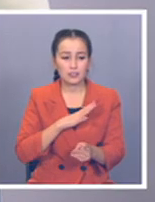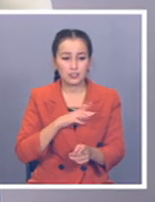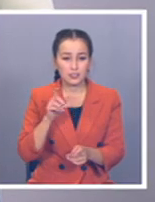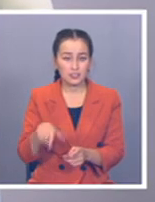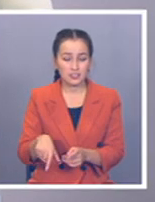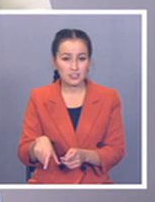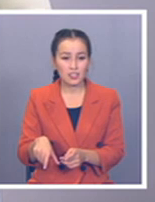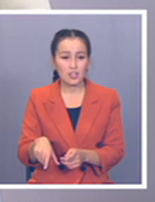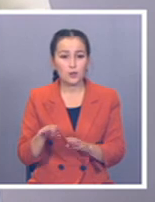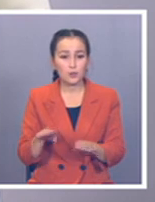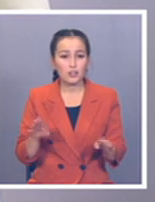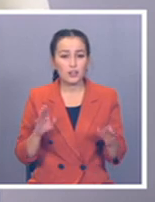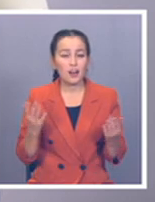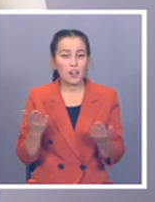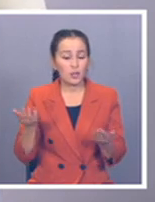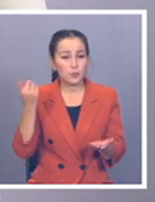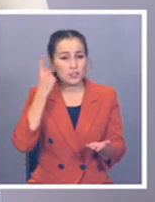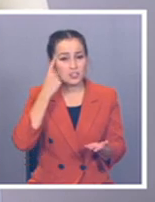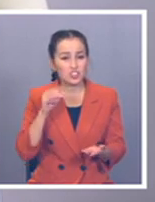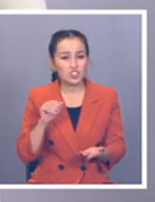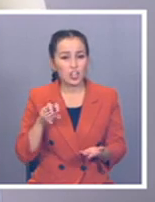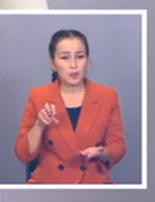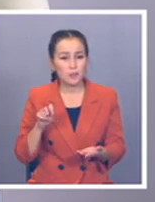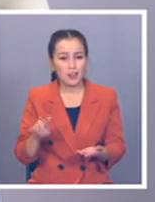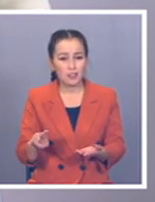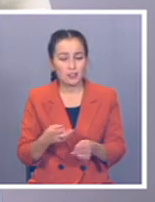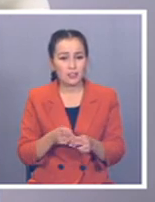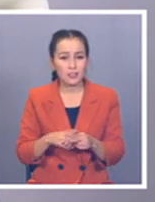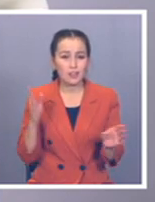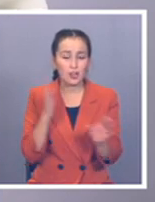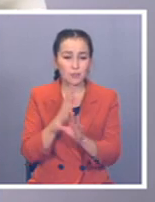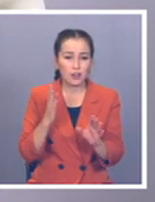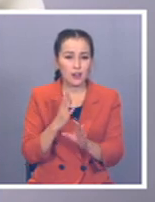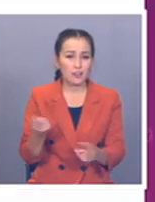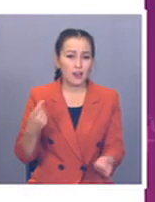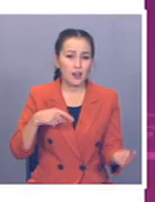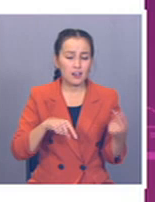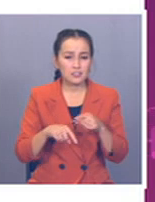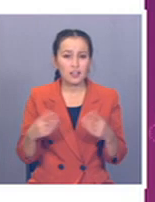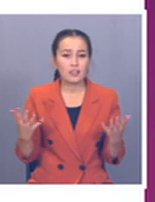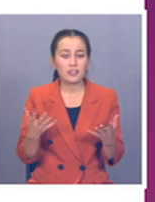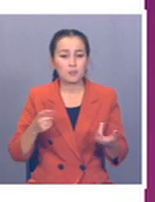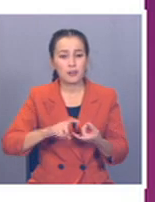Оқушылар, қалай ойлайсыздар? Жаман мен табиғаттың арасында қандай байланыс бар?